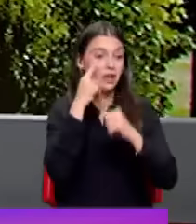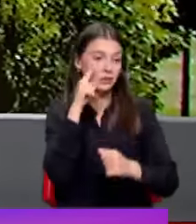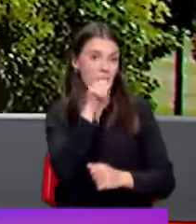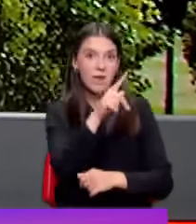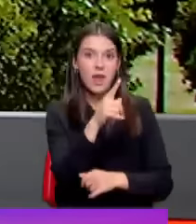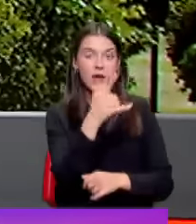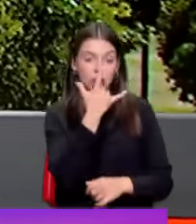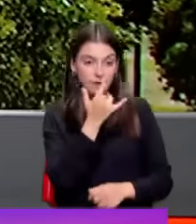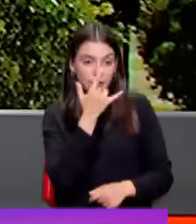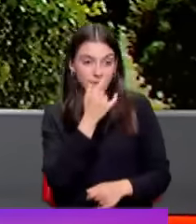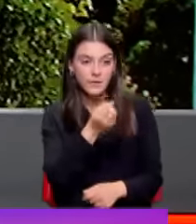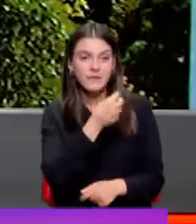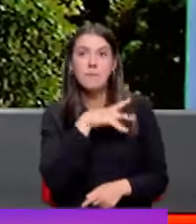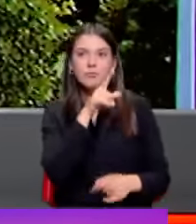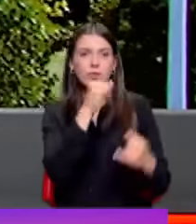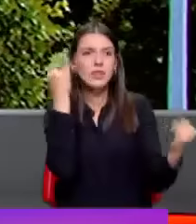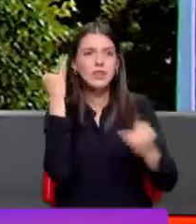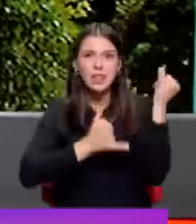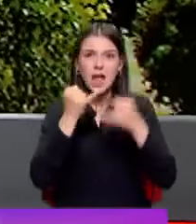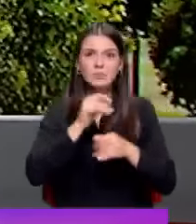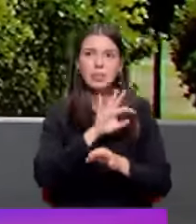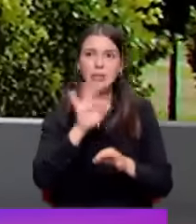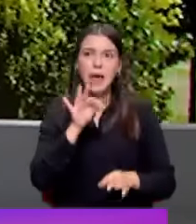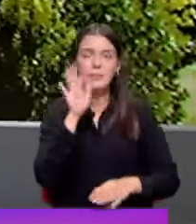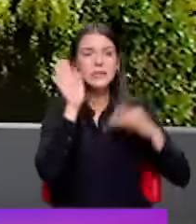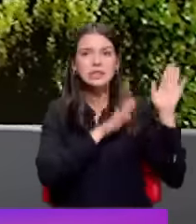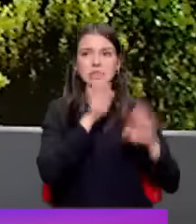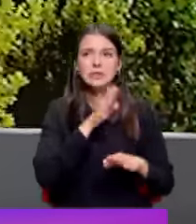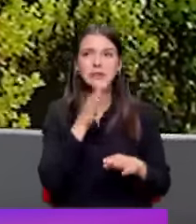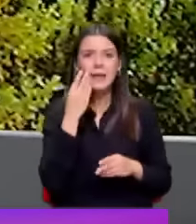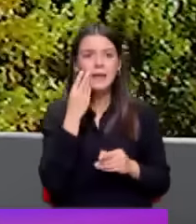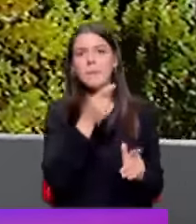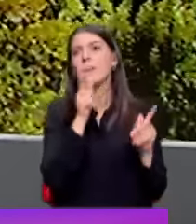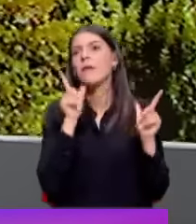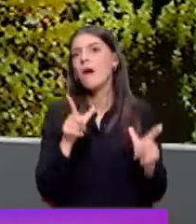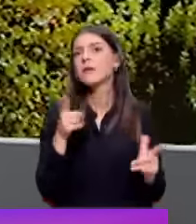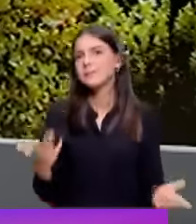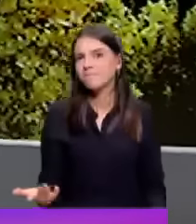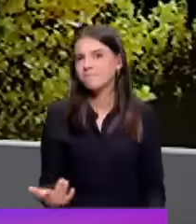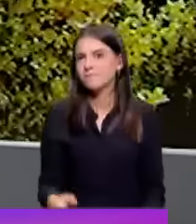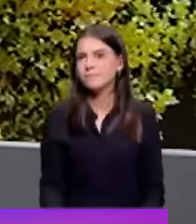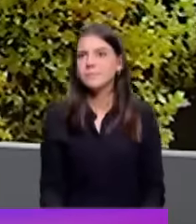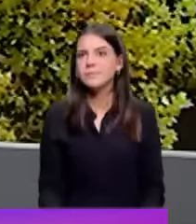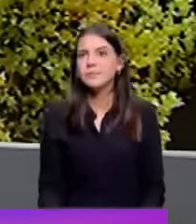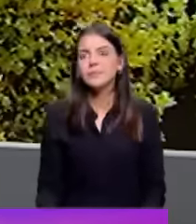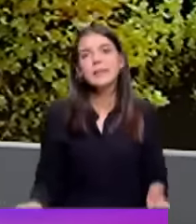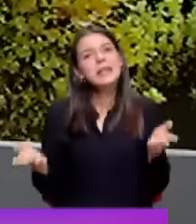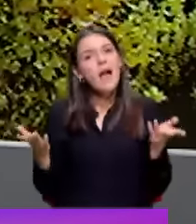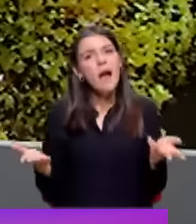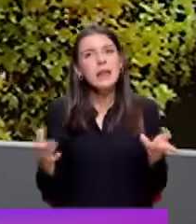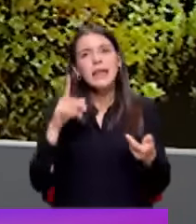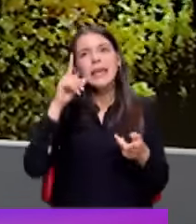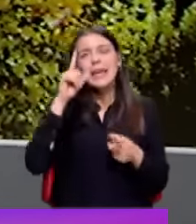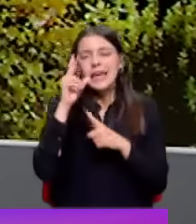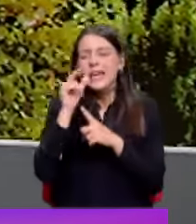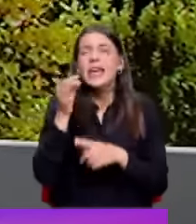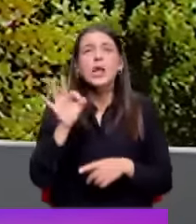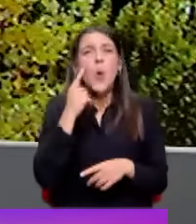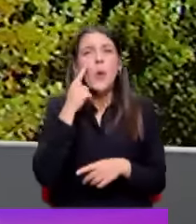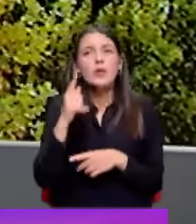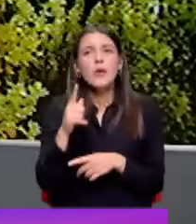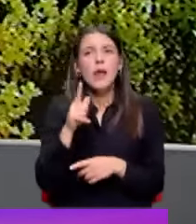etmedi tartışmasına düşmeksizin şiddeti kınayabilmemiz lazım. Yani ilkokul seviyesinde